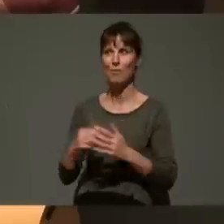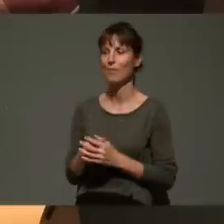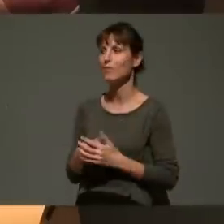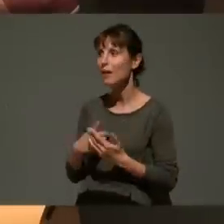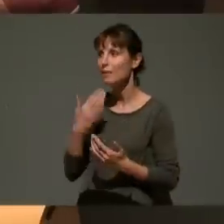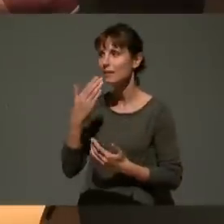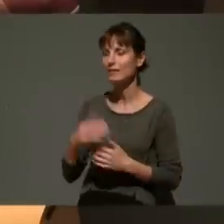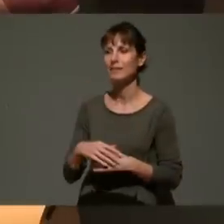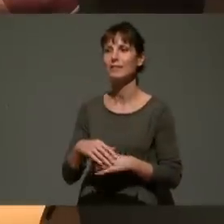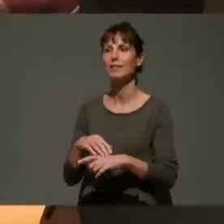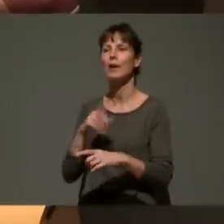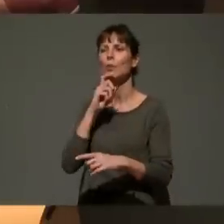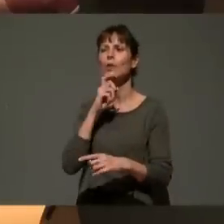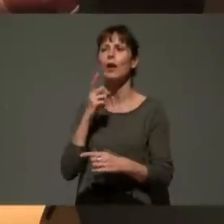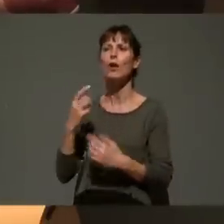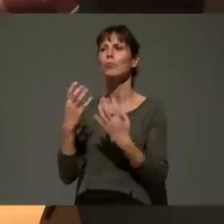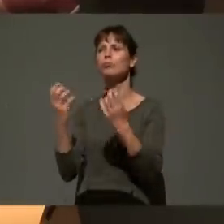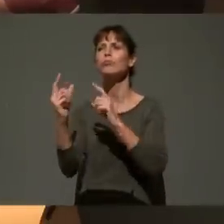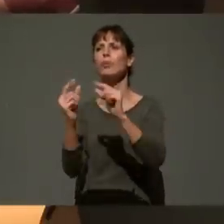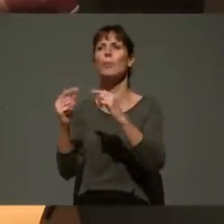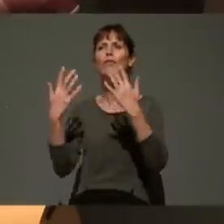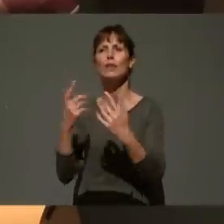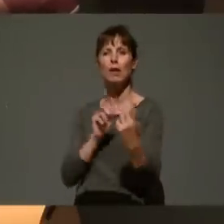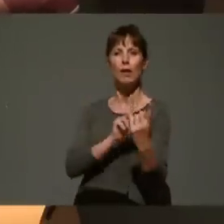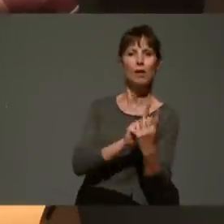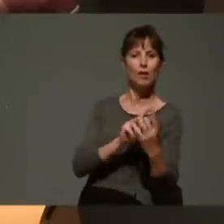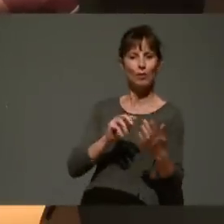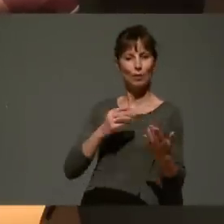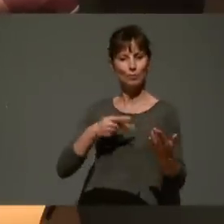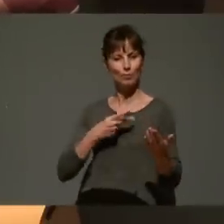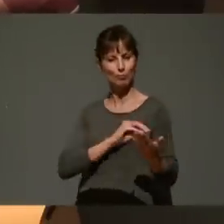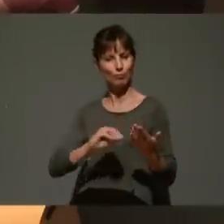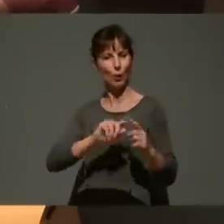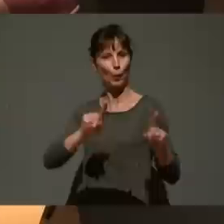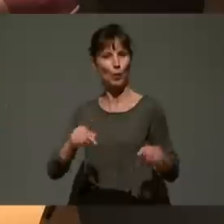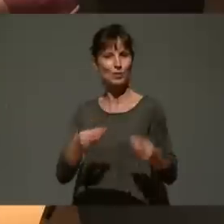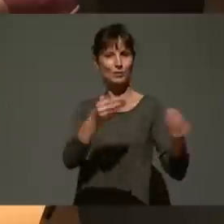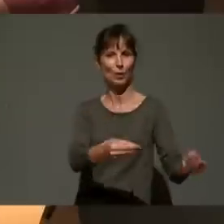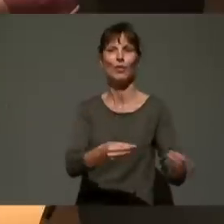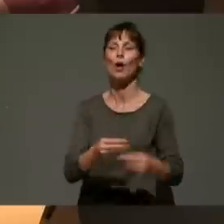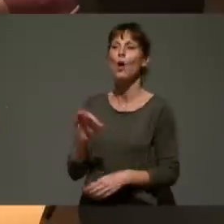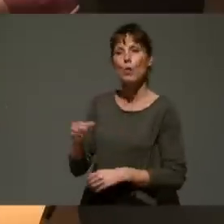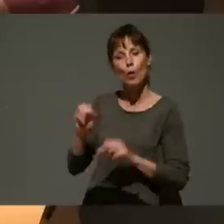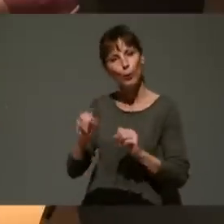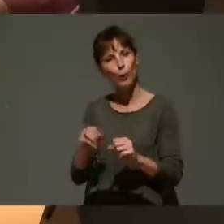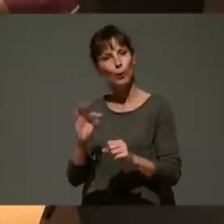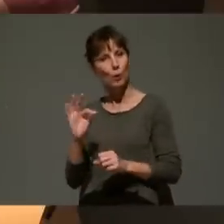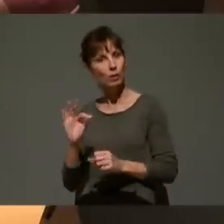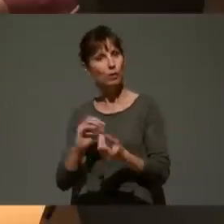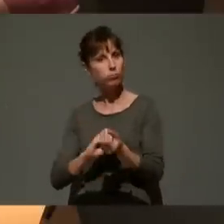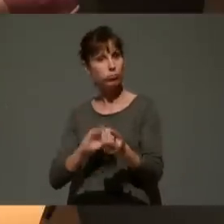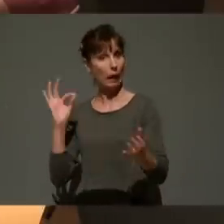Je ferai l'ordonnance à la sortie. Oui, elles sont guérissables, dans certains cas